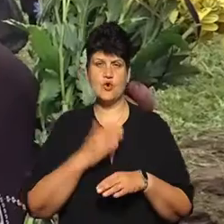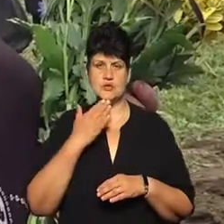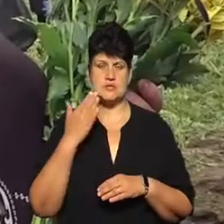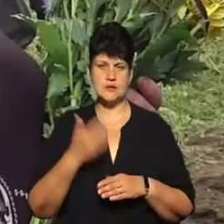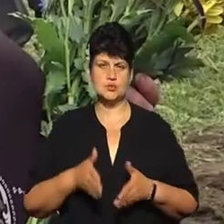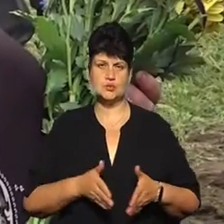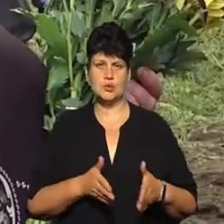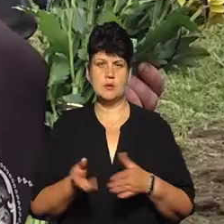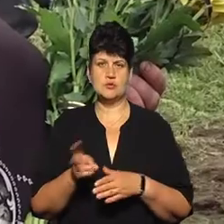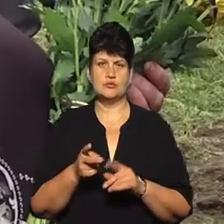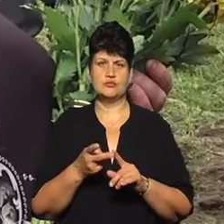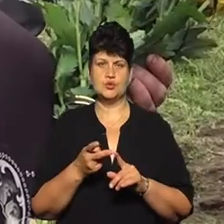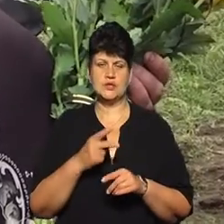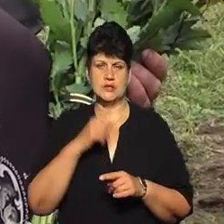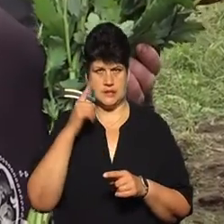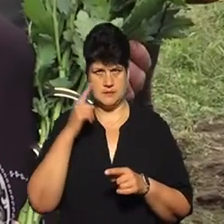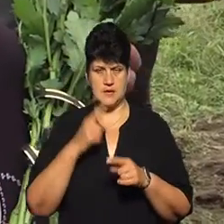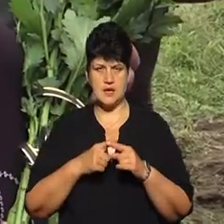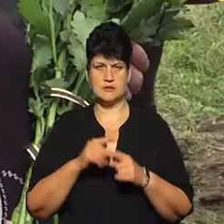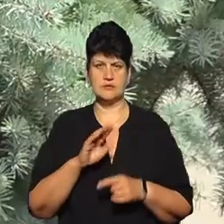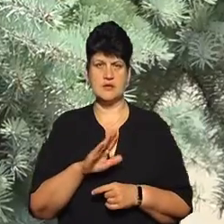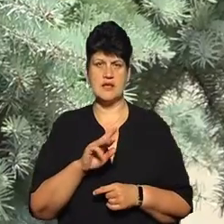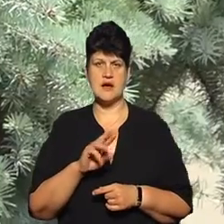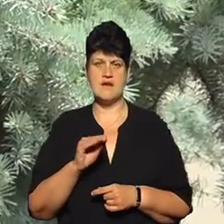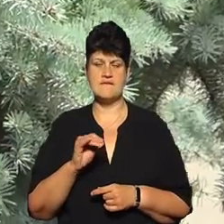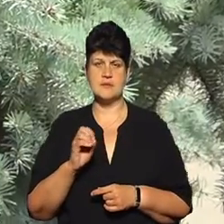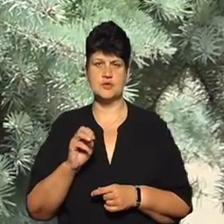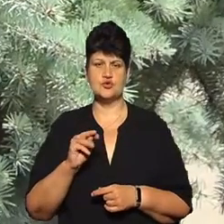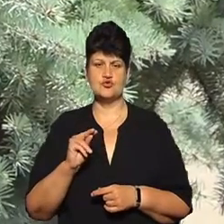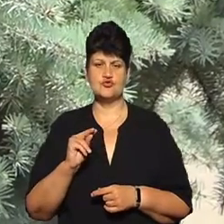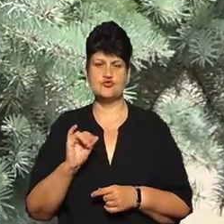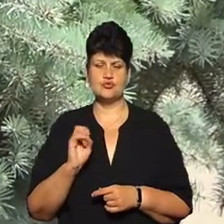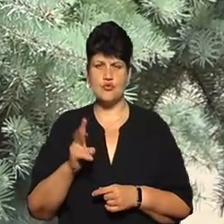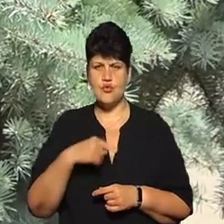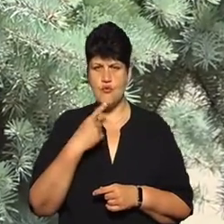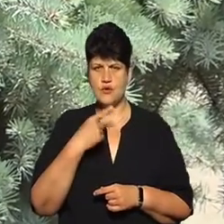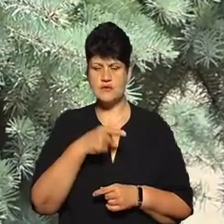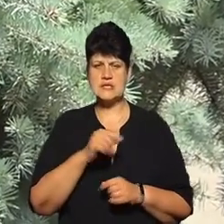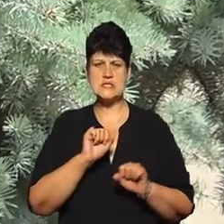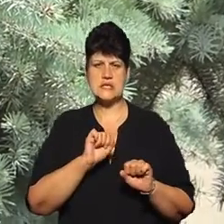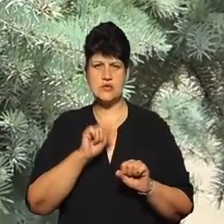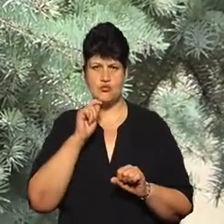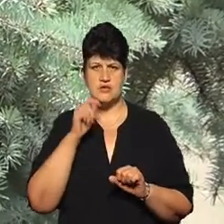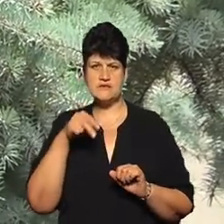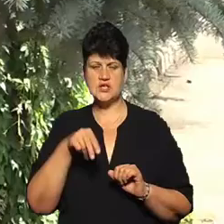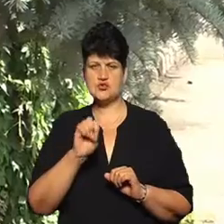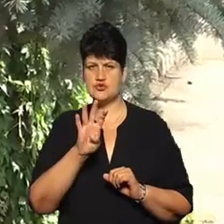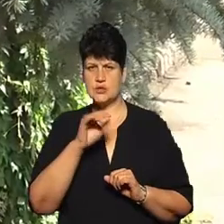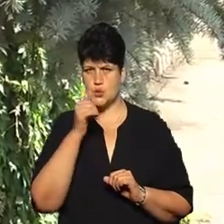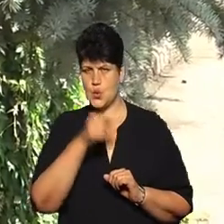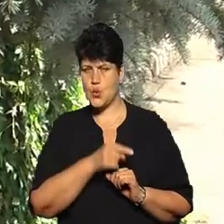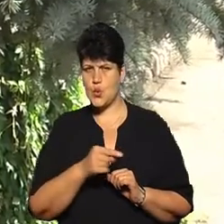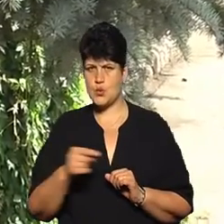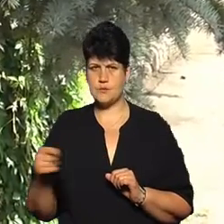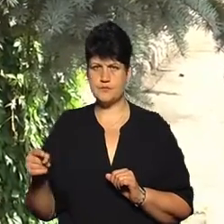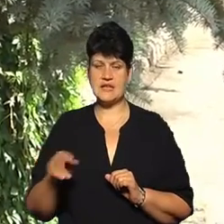його двоюрідний брат Любомир Єфимчук. Чоловік каже, Ярослав захищав Україну з 2014 року. Ярослав